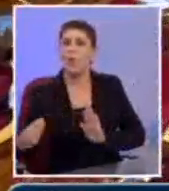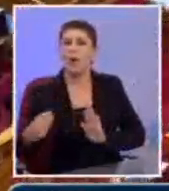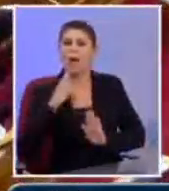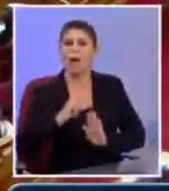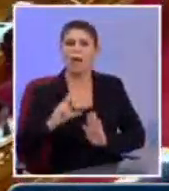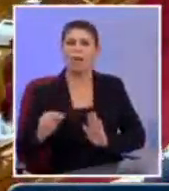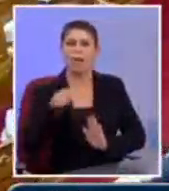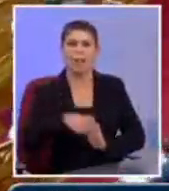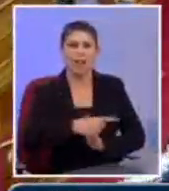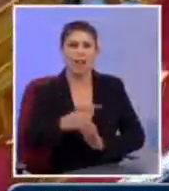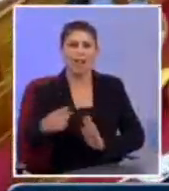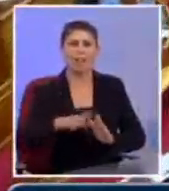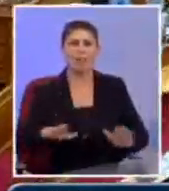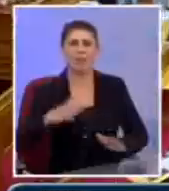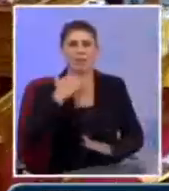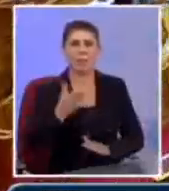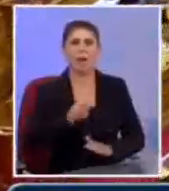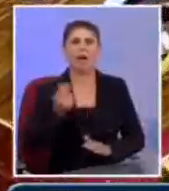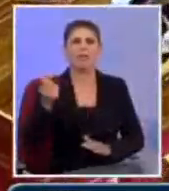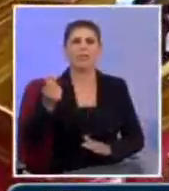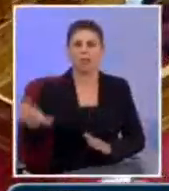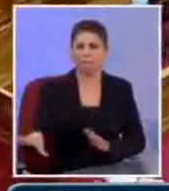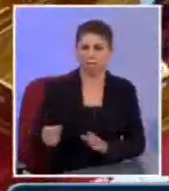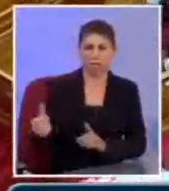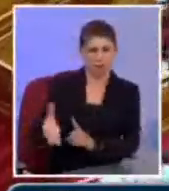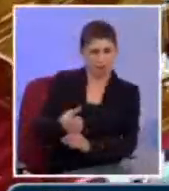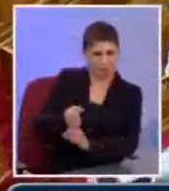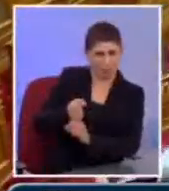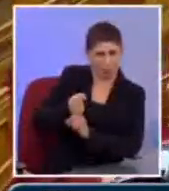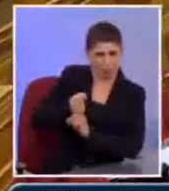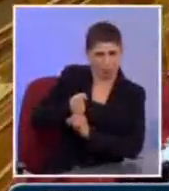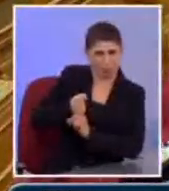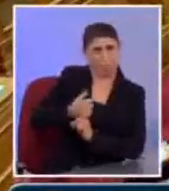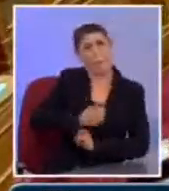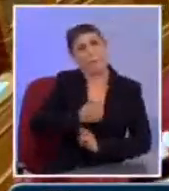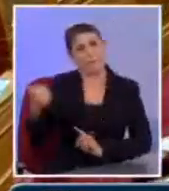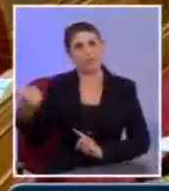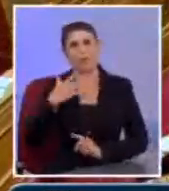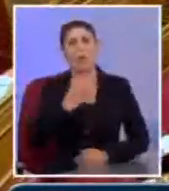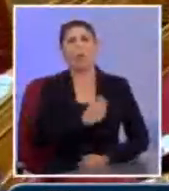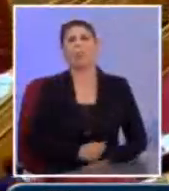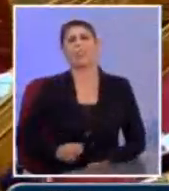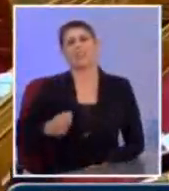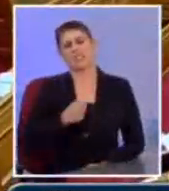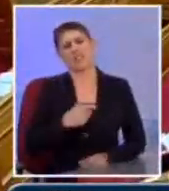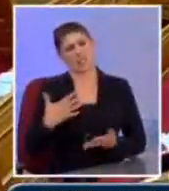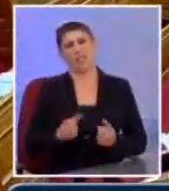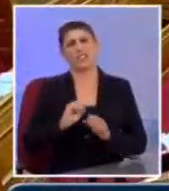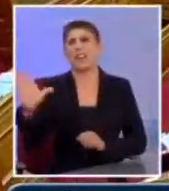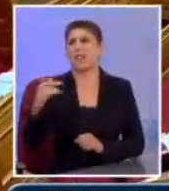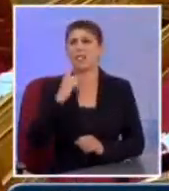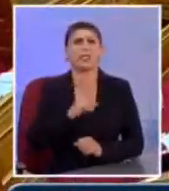να τα πάρει κανείς μετανάστης να τα πάει πίσω στη χώρα του. Γιατί αυτά τα παιδιά θα είναι δυστυχισμένα εκεί, θα είναι